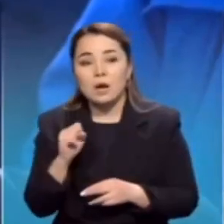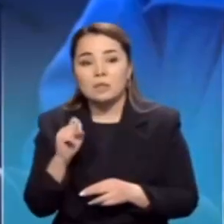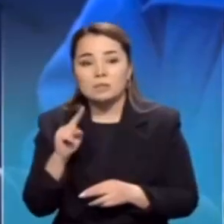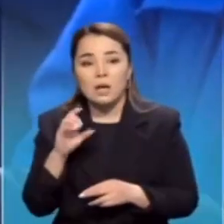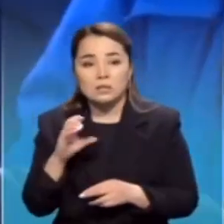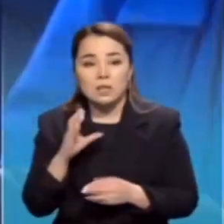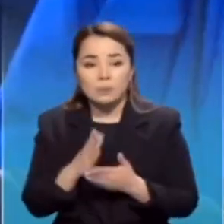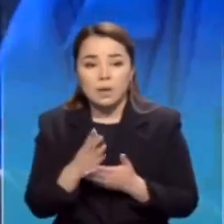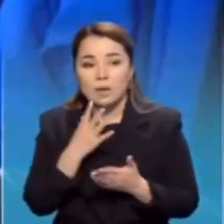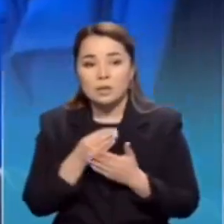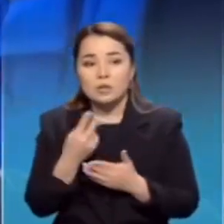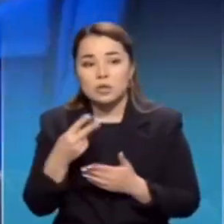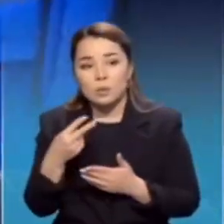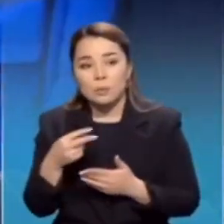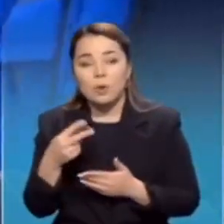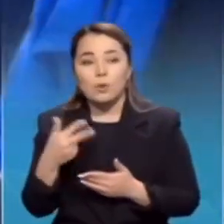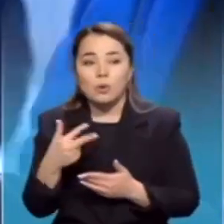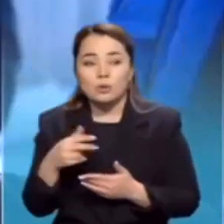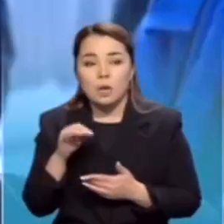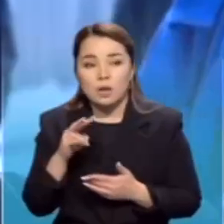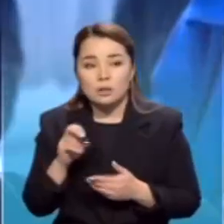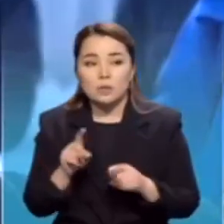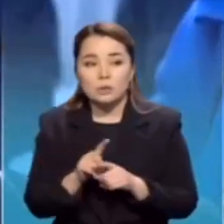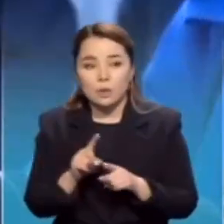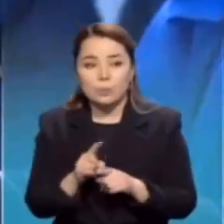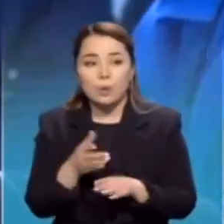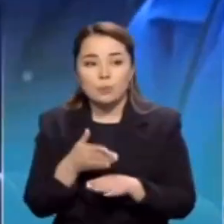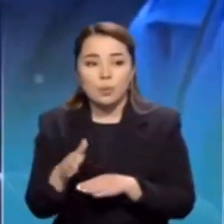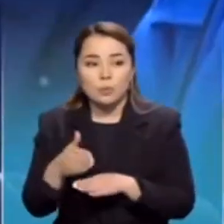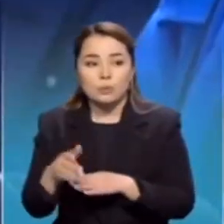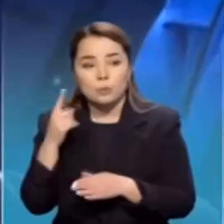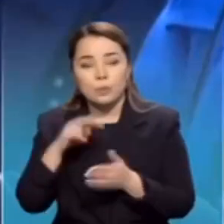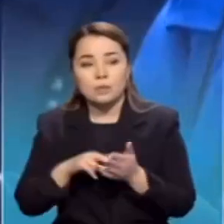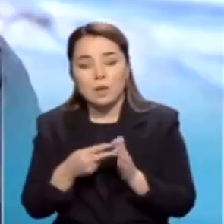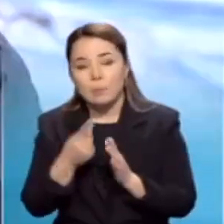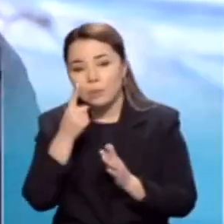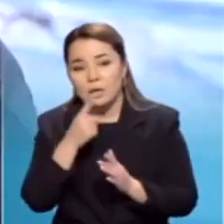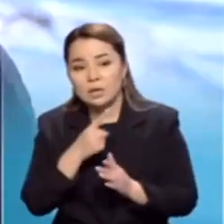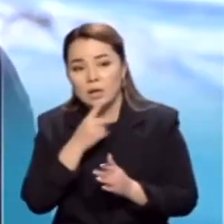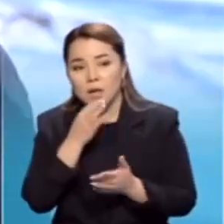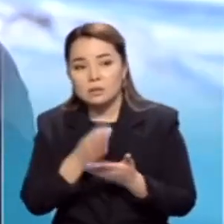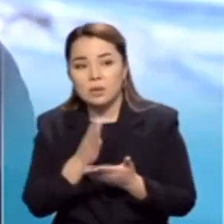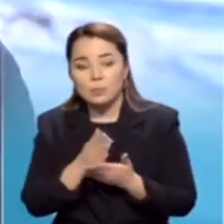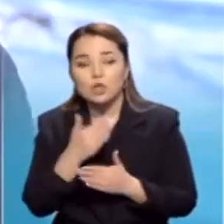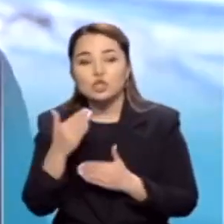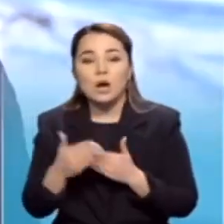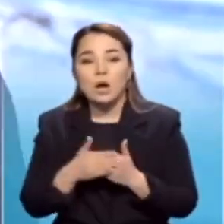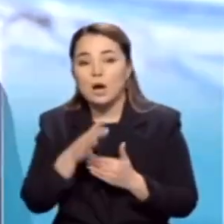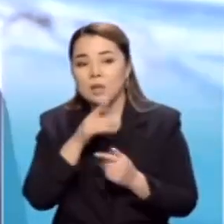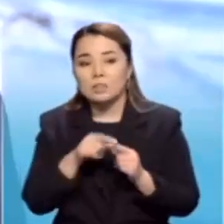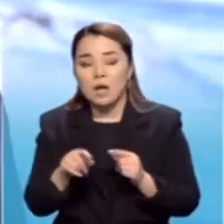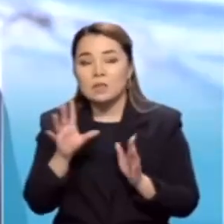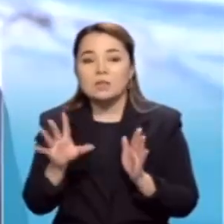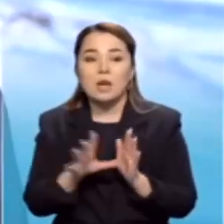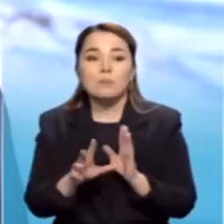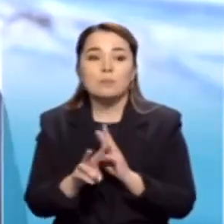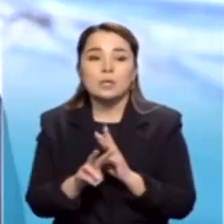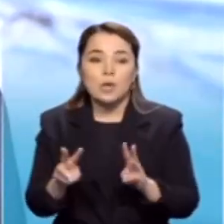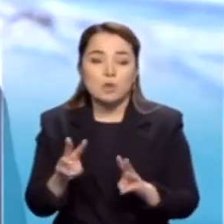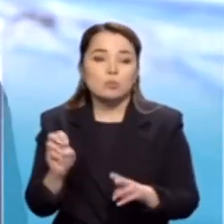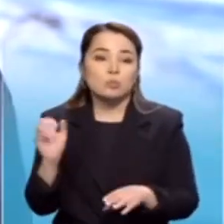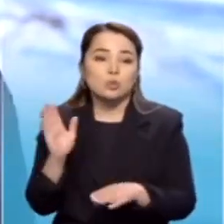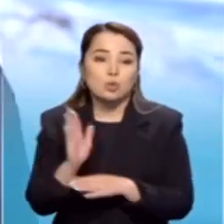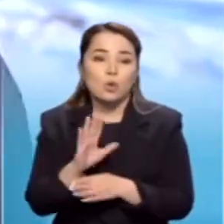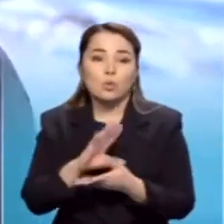АЗС-ке, мысалы, 20 тонна, 30 тоннадан қойып, хотя бы сөйтіп бөлсе деп, те, бір айға. Жақын арада энергетика министрі өз бұйрықтына